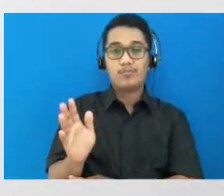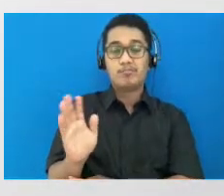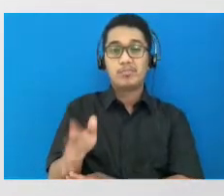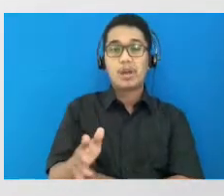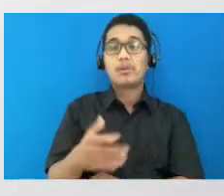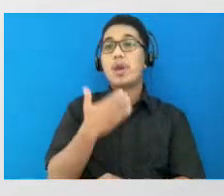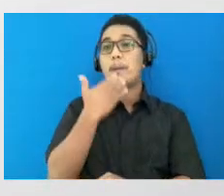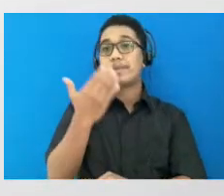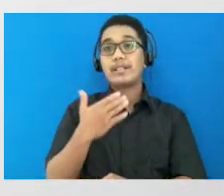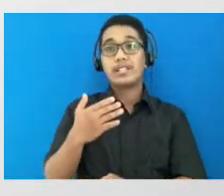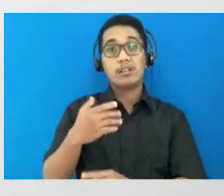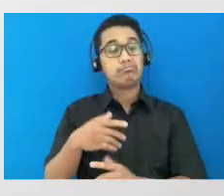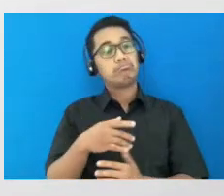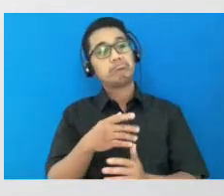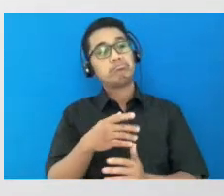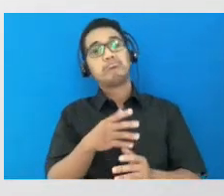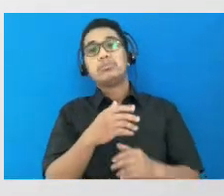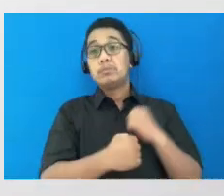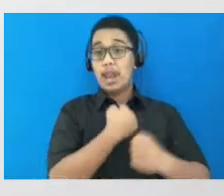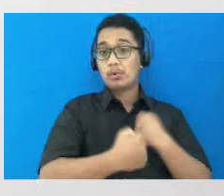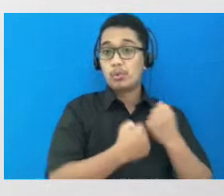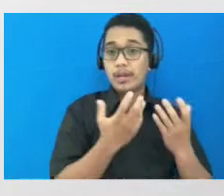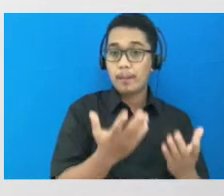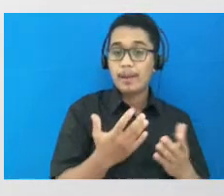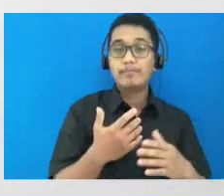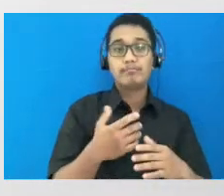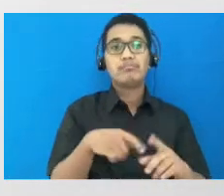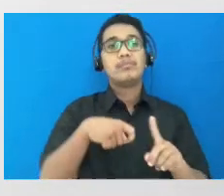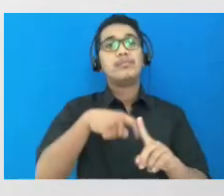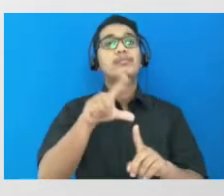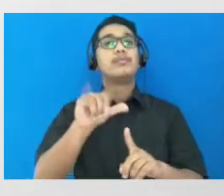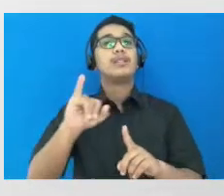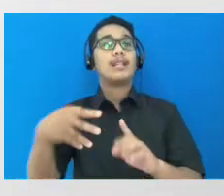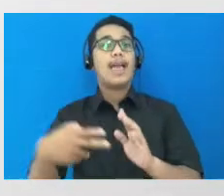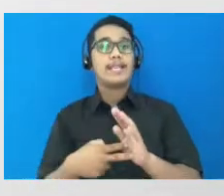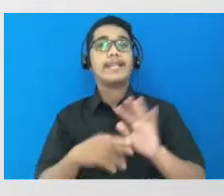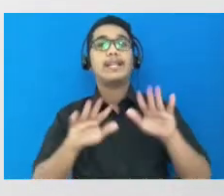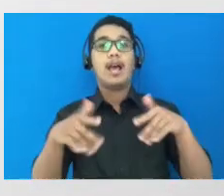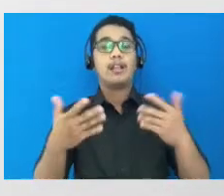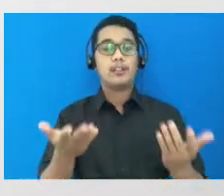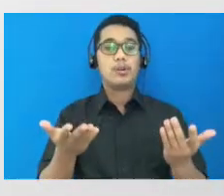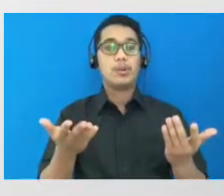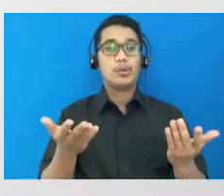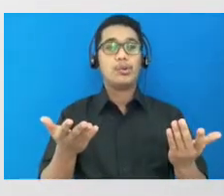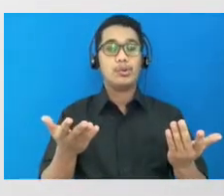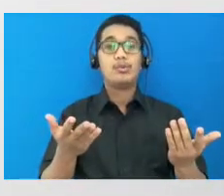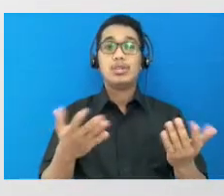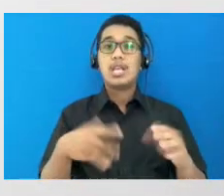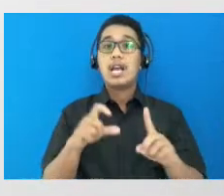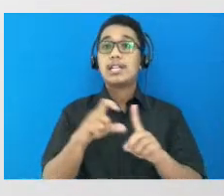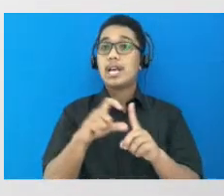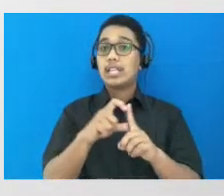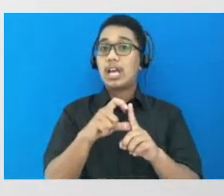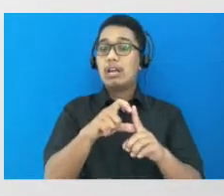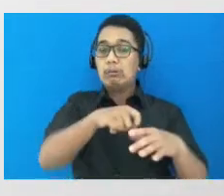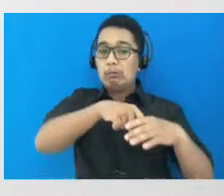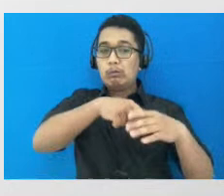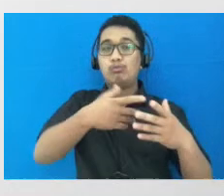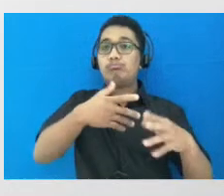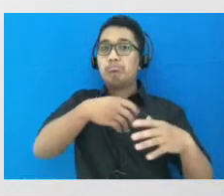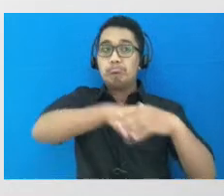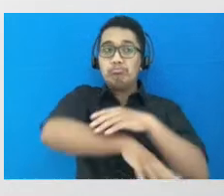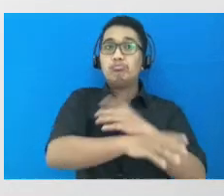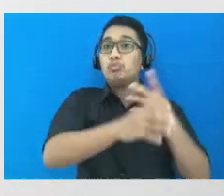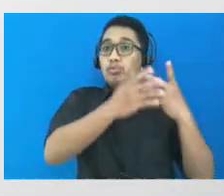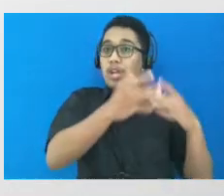biasa kami lakukan, kami klien-klien yang datanya sudah terjadi kebocoran,